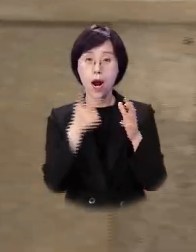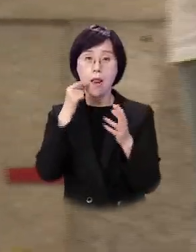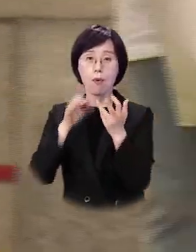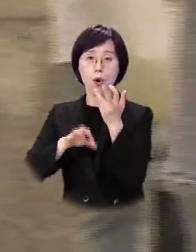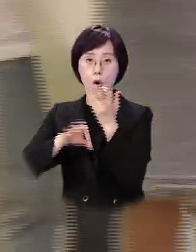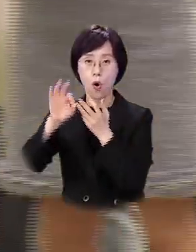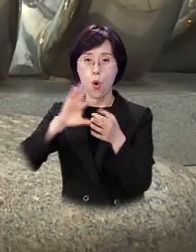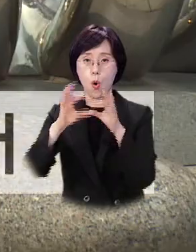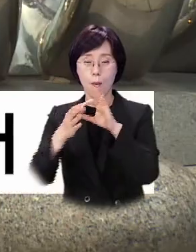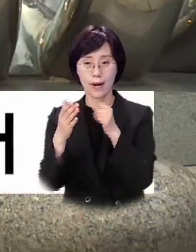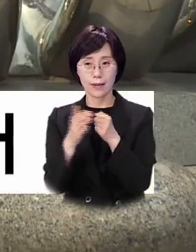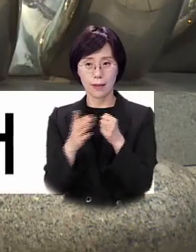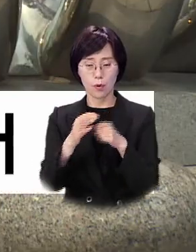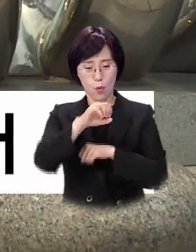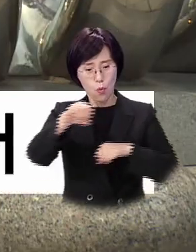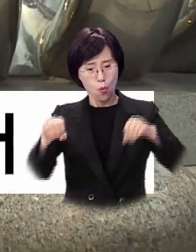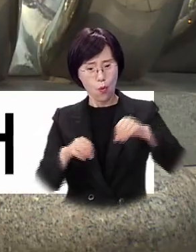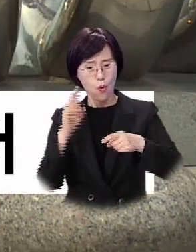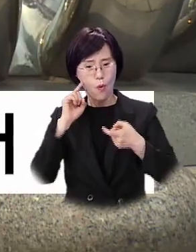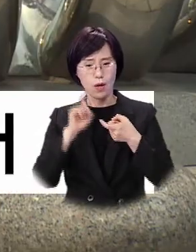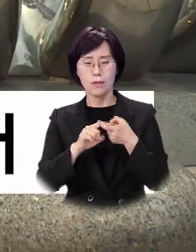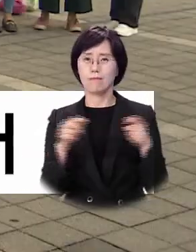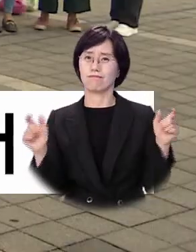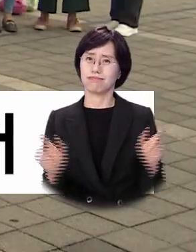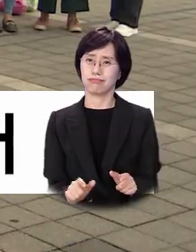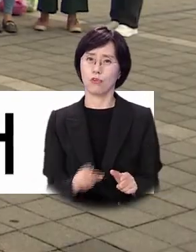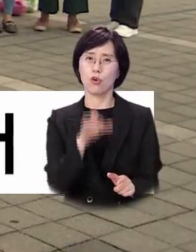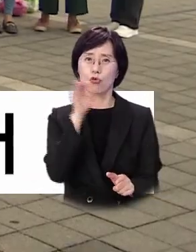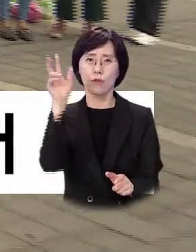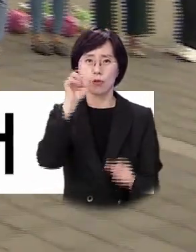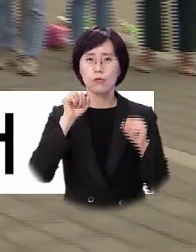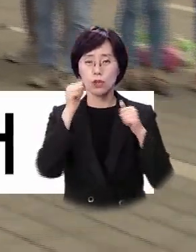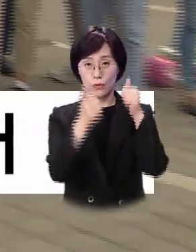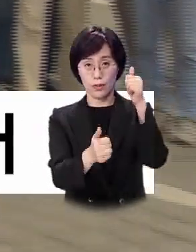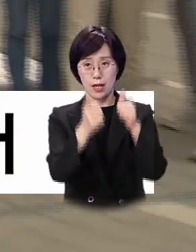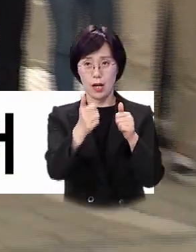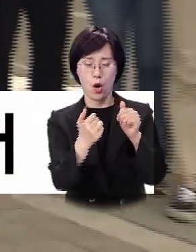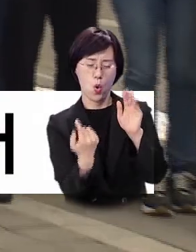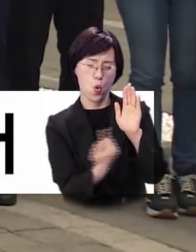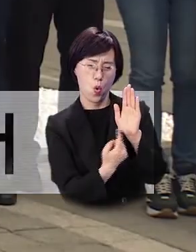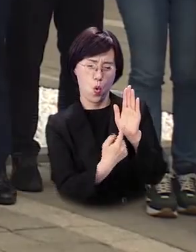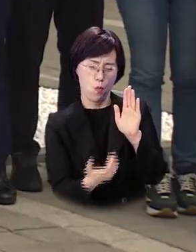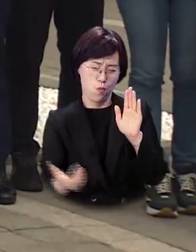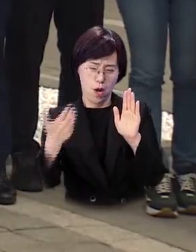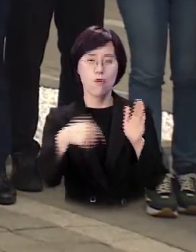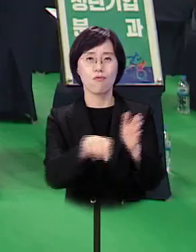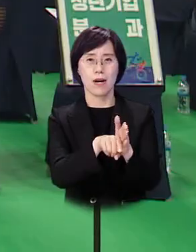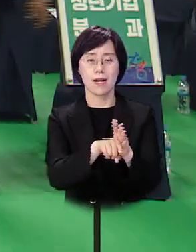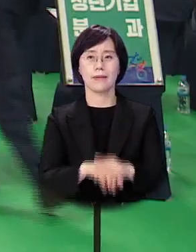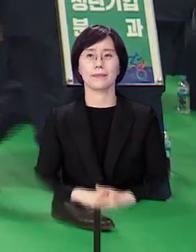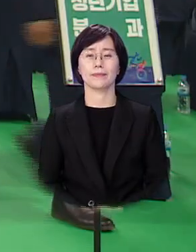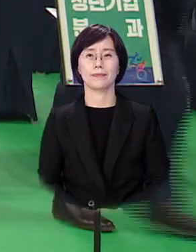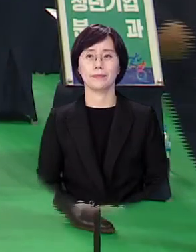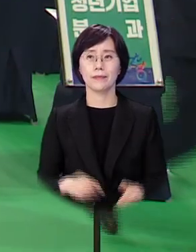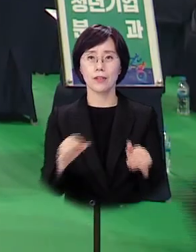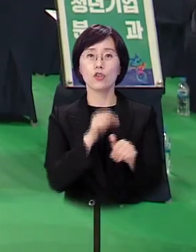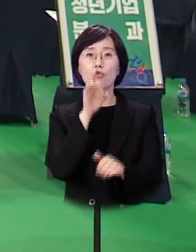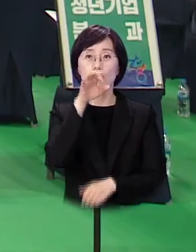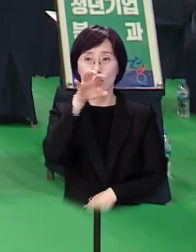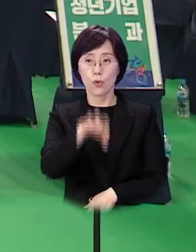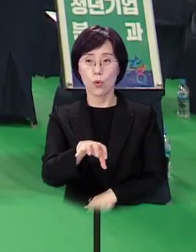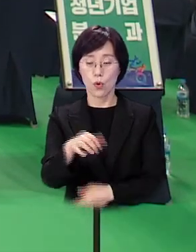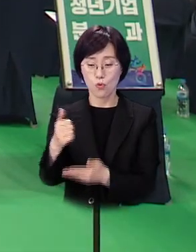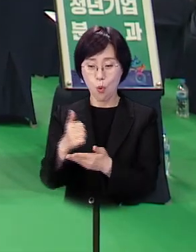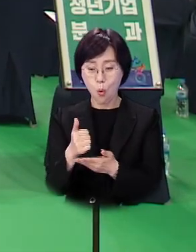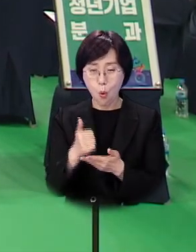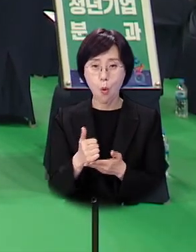일본 도쿄올림픽 때문에 상대적으로 관심이 줄어든 구미 전국체전을 붐업하기 위해서입니다. 특히 구미에서는